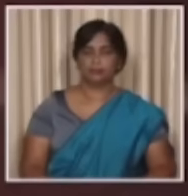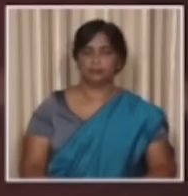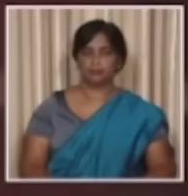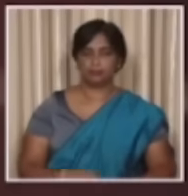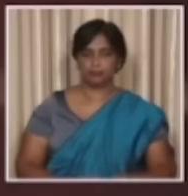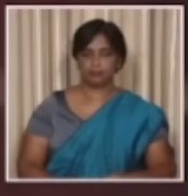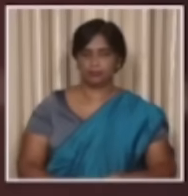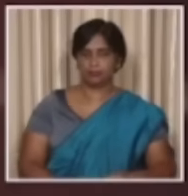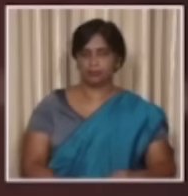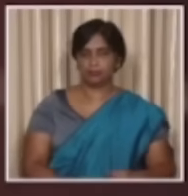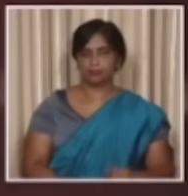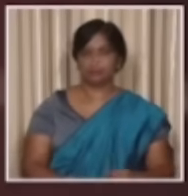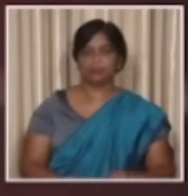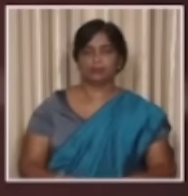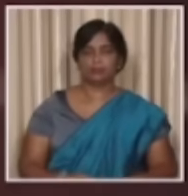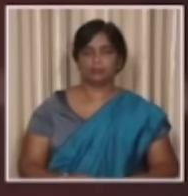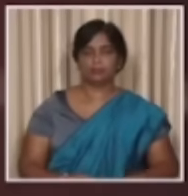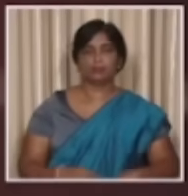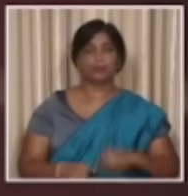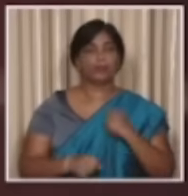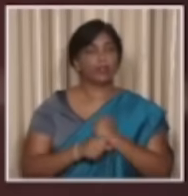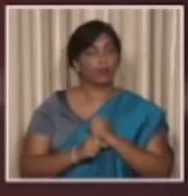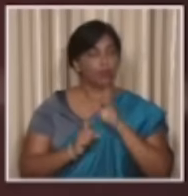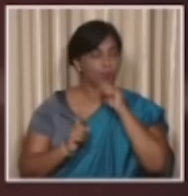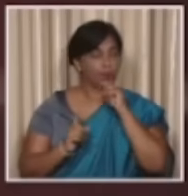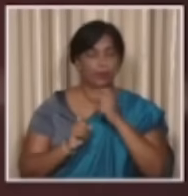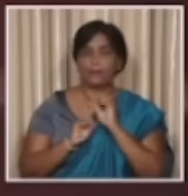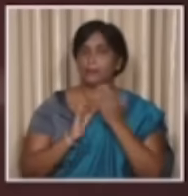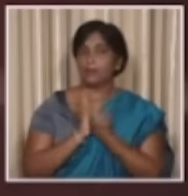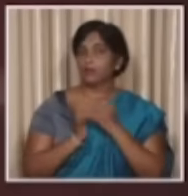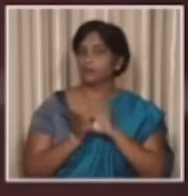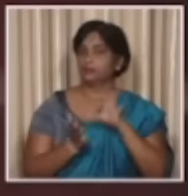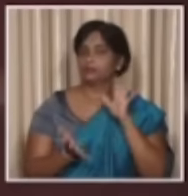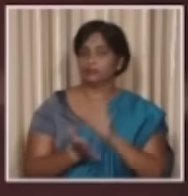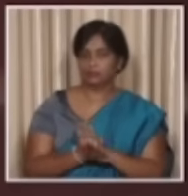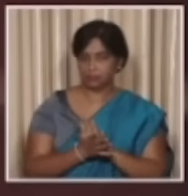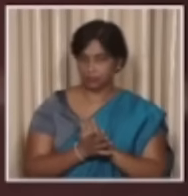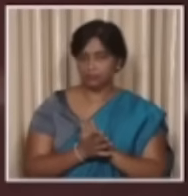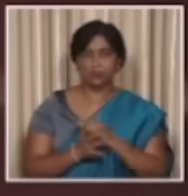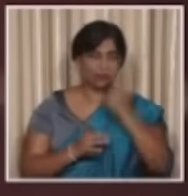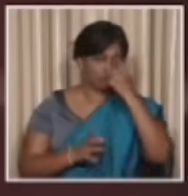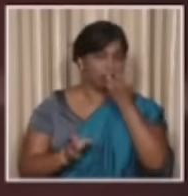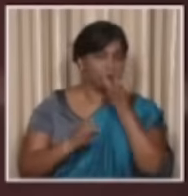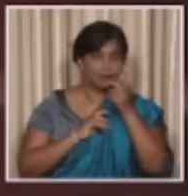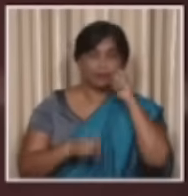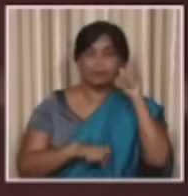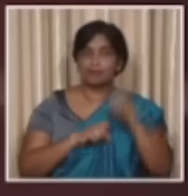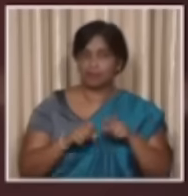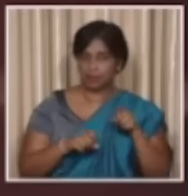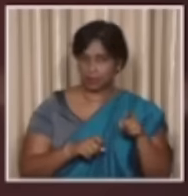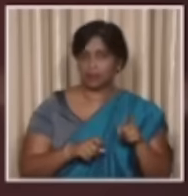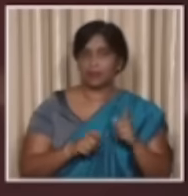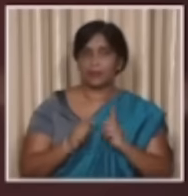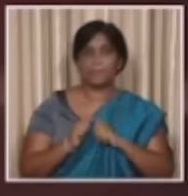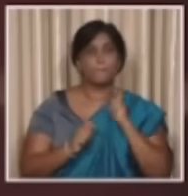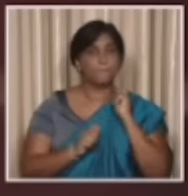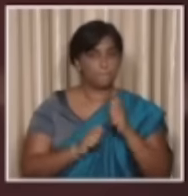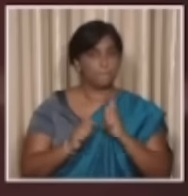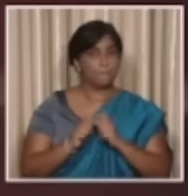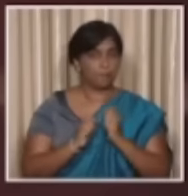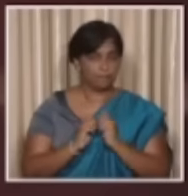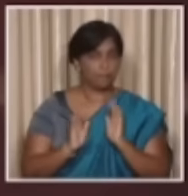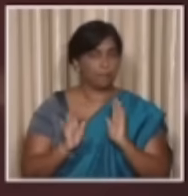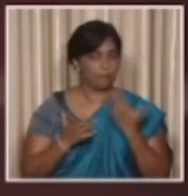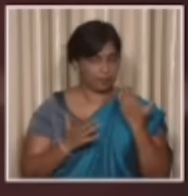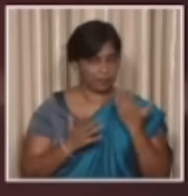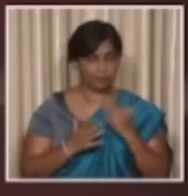කතානායකතුමනි, රජයේ මගින් ප්‍රතිපත්තිමය තීන්දුවක් අරගෙන පාස්කු වින්දිතයන්ට වන්දි ගෙවීමක් ක්‍රියාත්මක